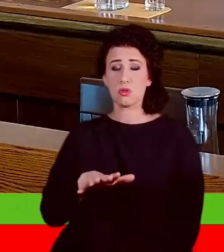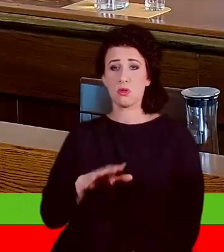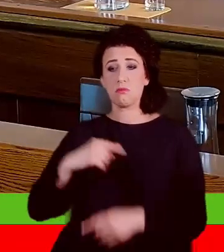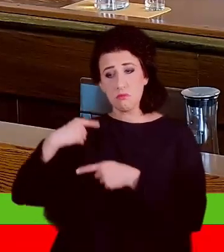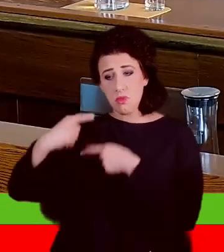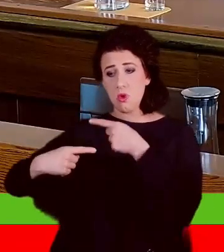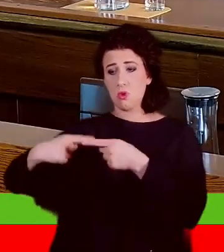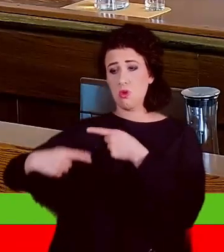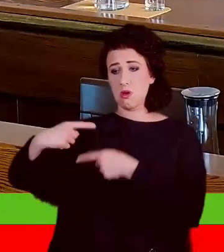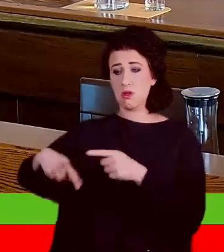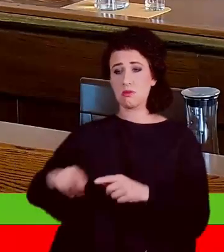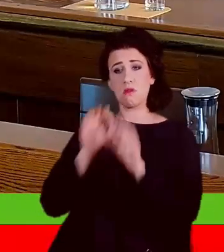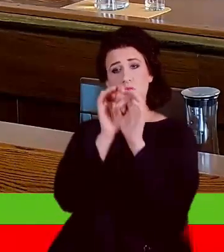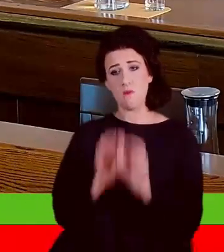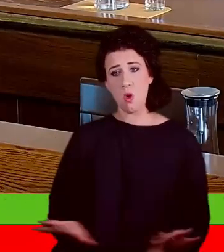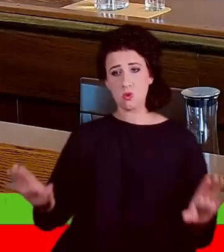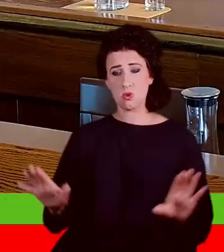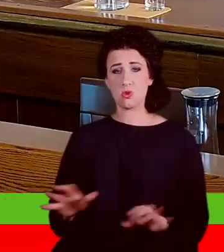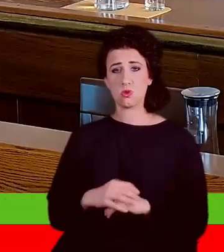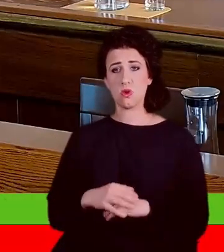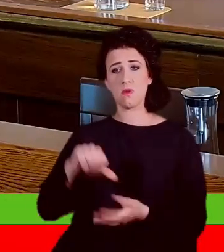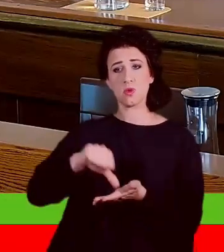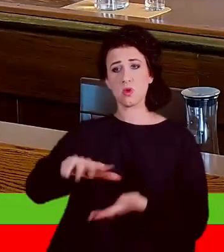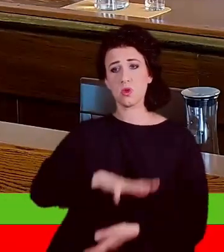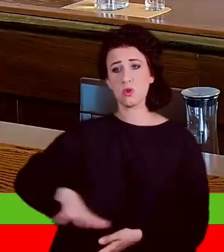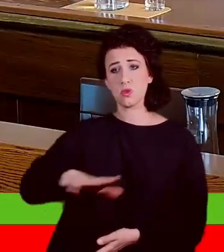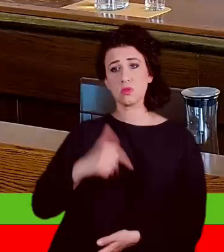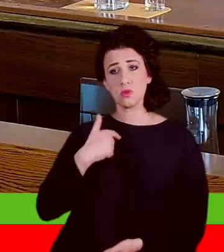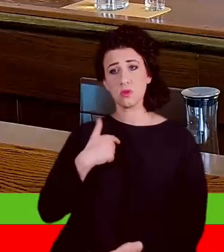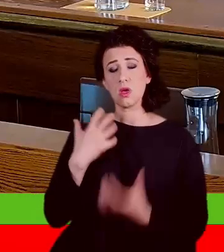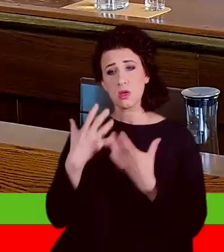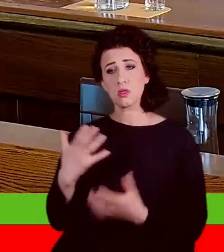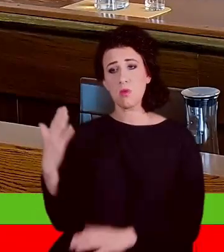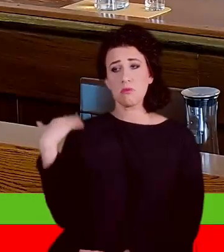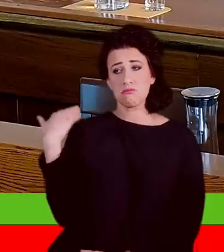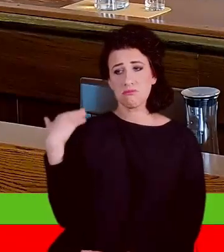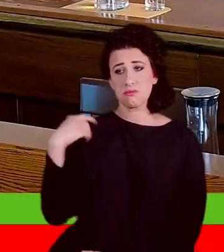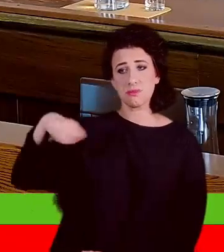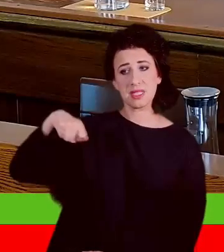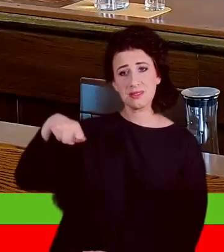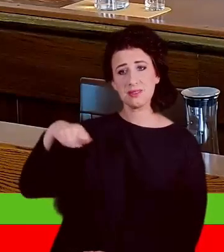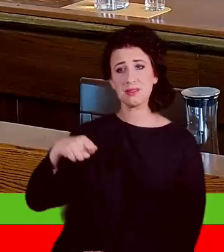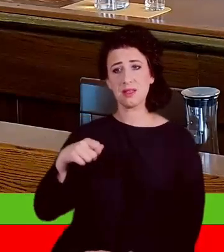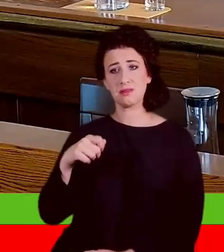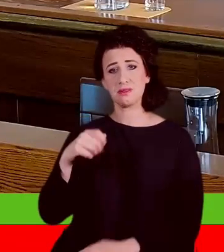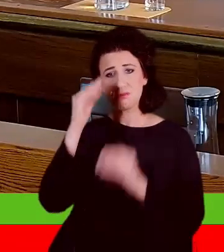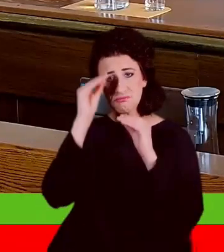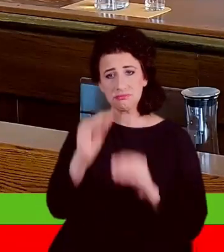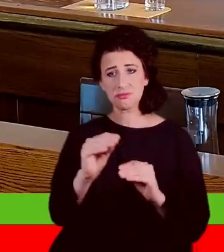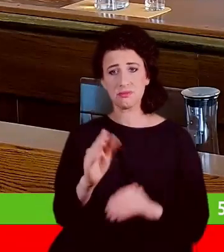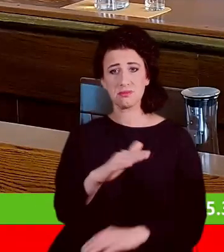wolnościowo-konserwatywnego chciałbym zaapelować do naszych włodarzy, zwłaszcza do pana prezydenta, o pamiętanie się w